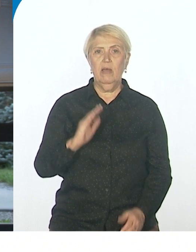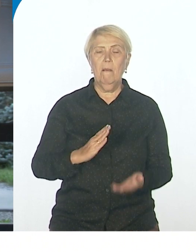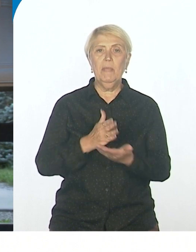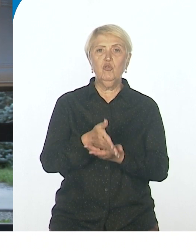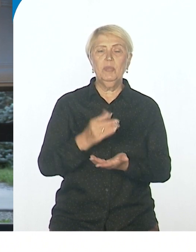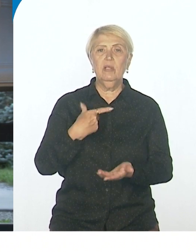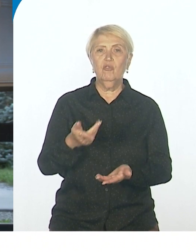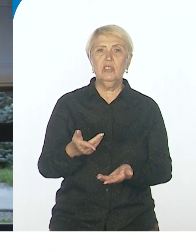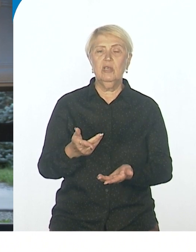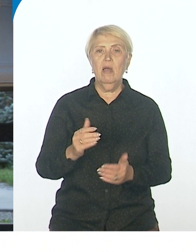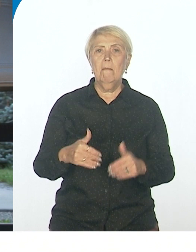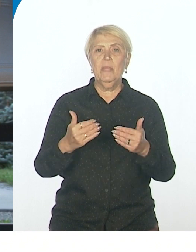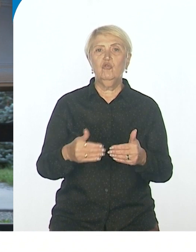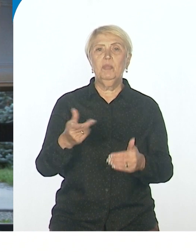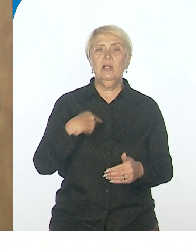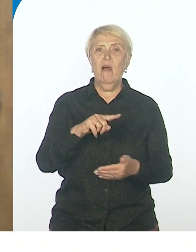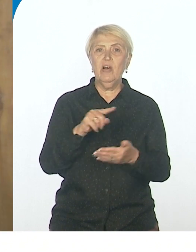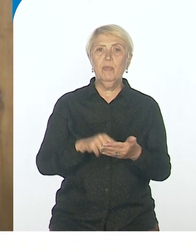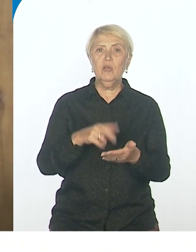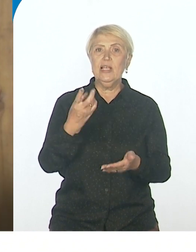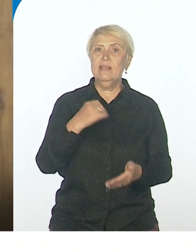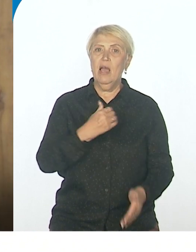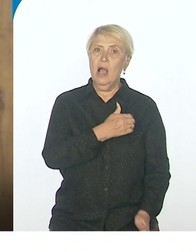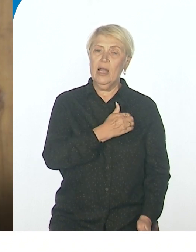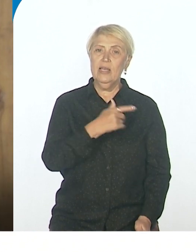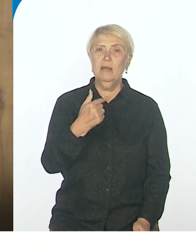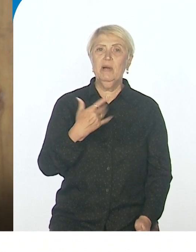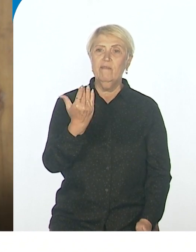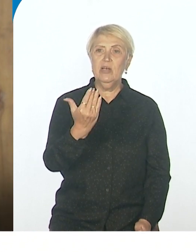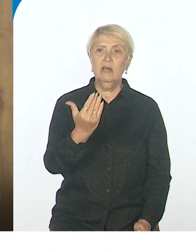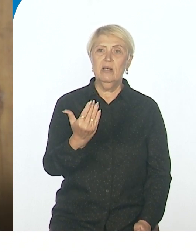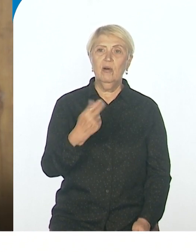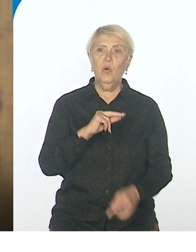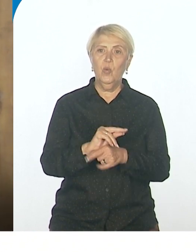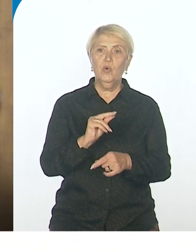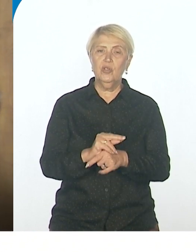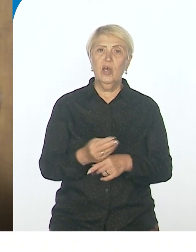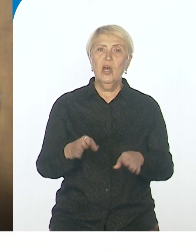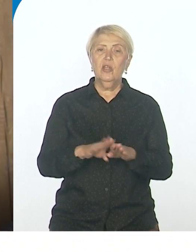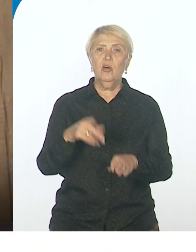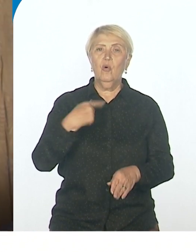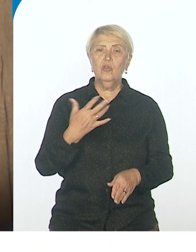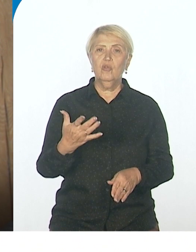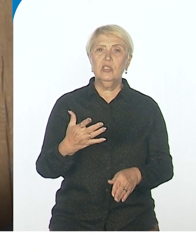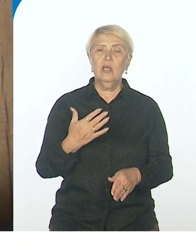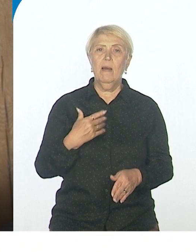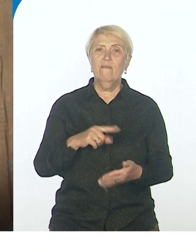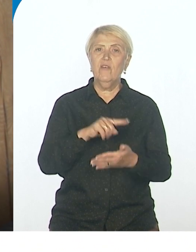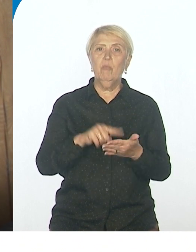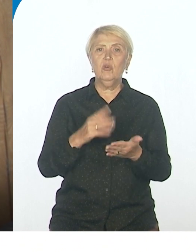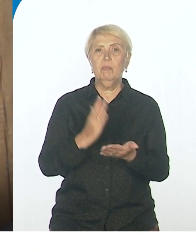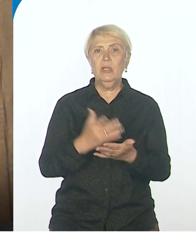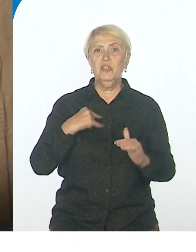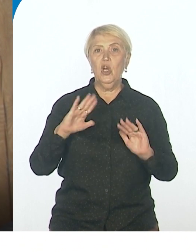вопрос. Они хотели бы научиться. Вот такое предложение для вас было неожиданным? Ну да, неожиданно было. А почему